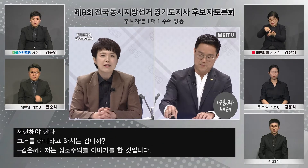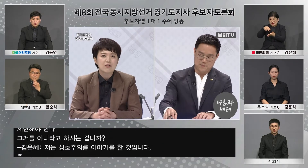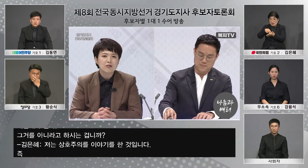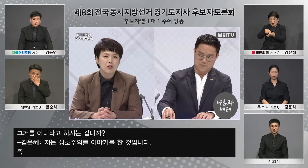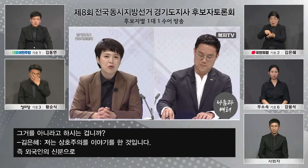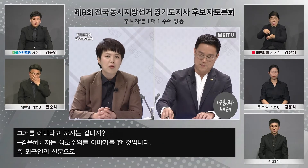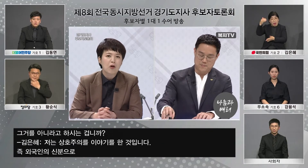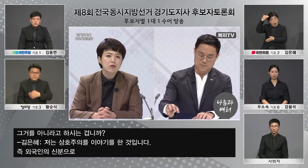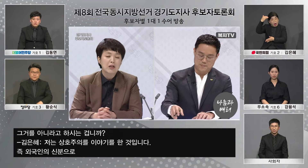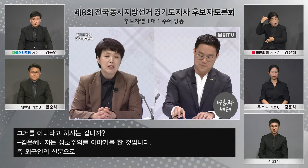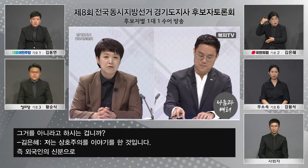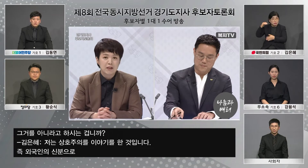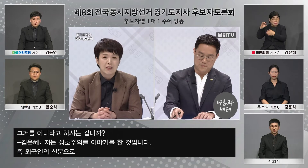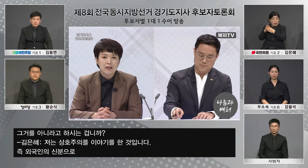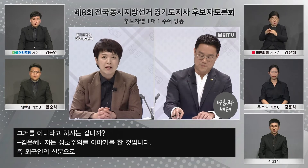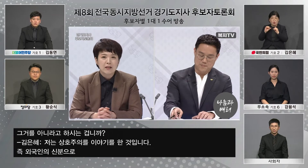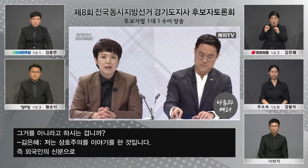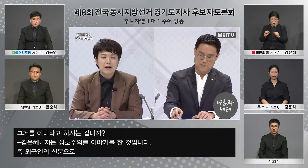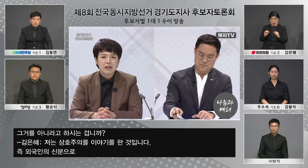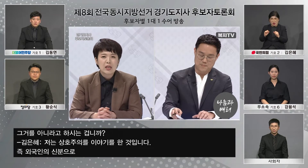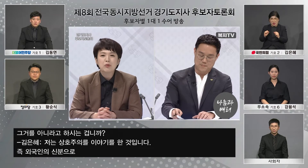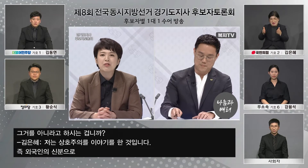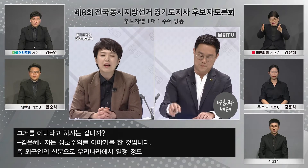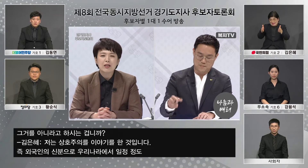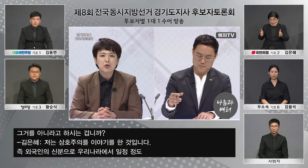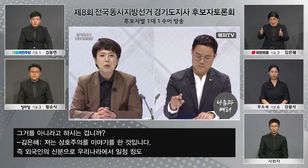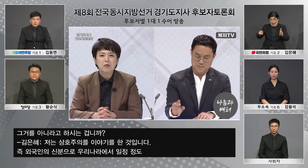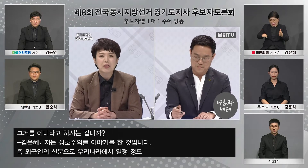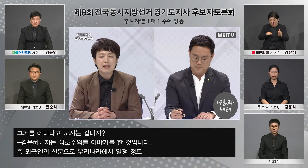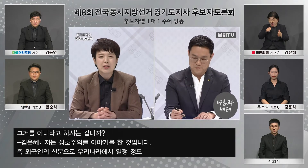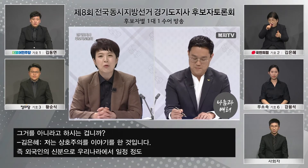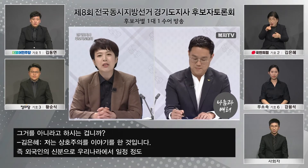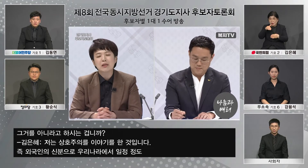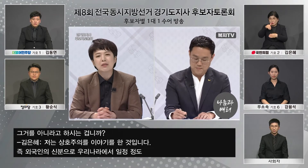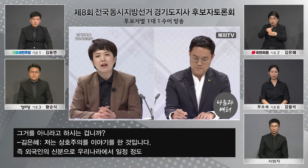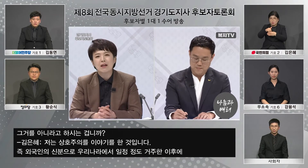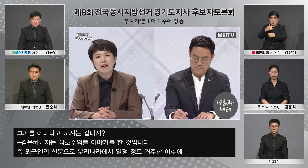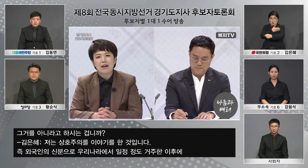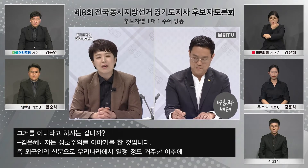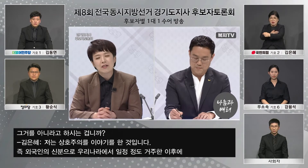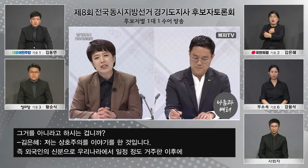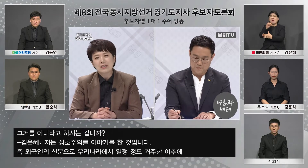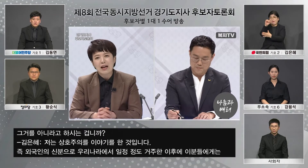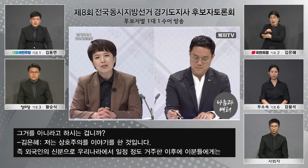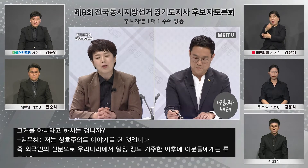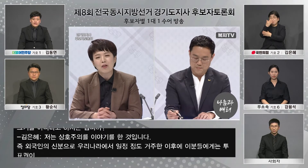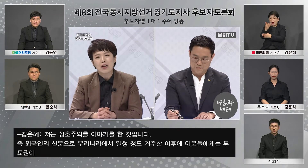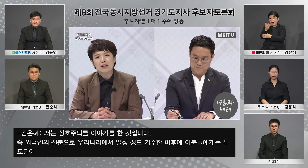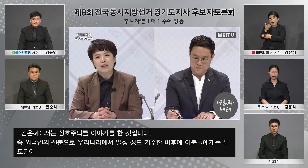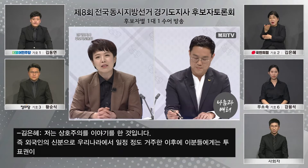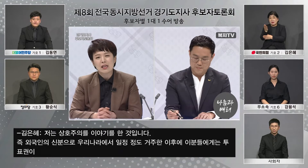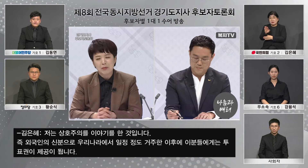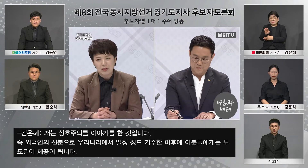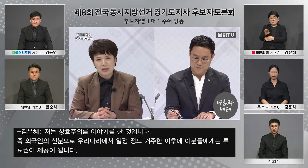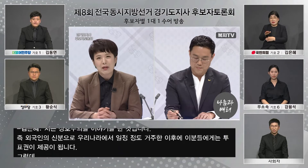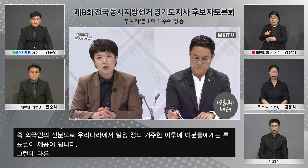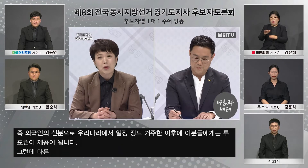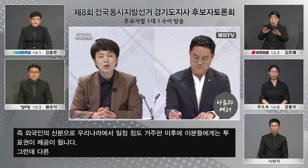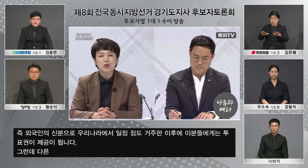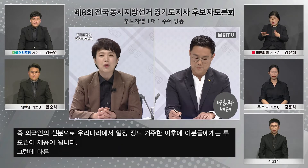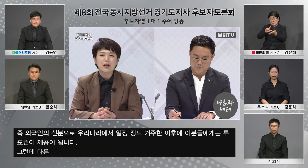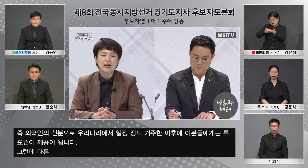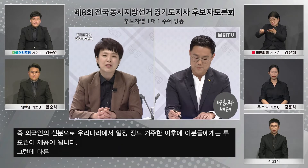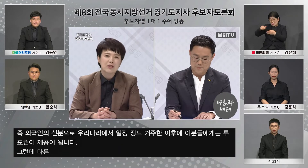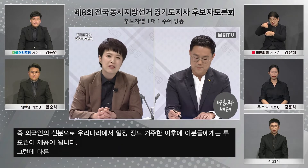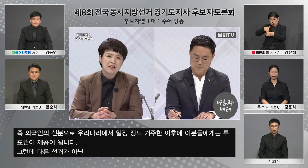우리나라에서 일정 정도 거주한 이후에 이분들에게는 투표권이 제공이 됩니다. 그런데 이제 다른 선거가 아닌 이번